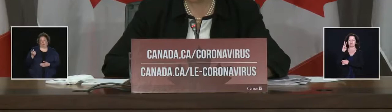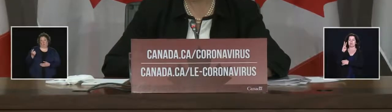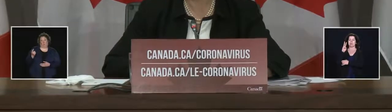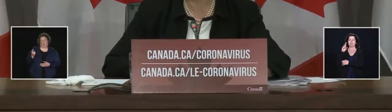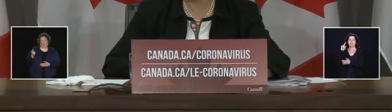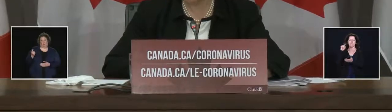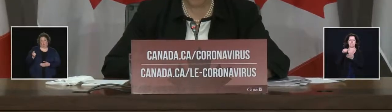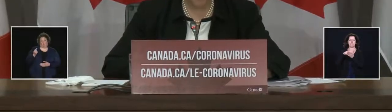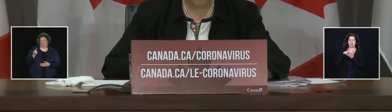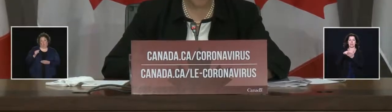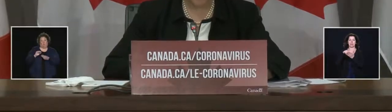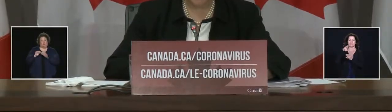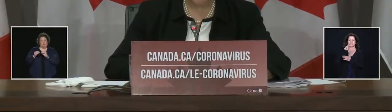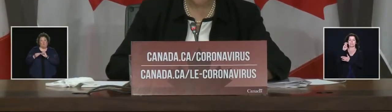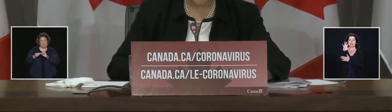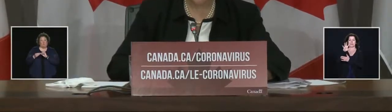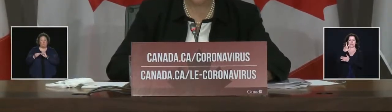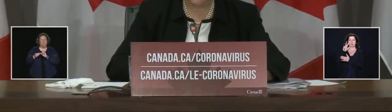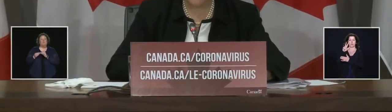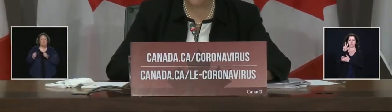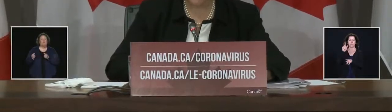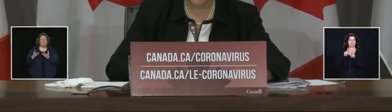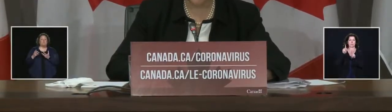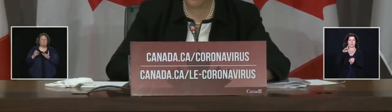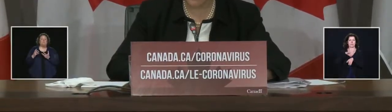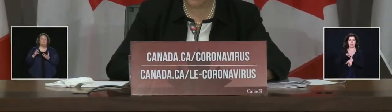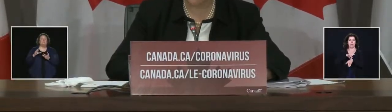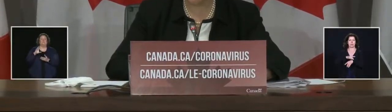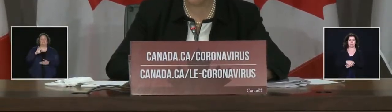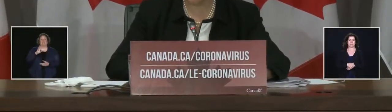96 653 cas confirmés, dont